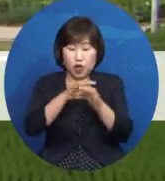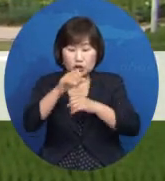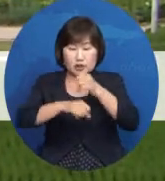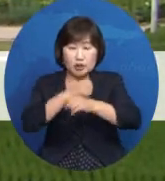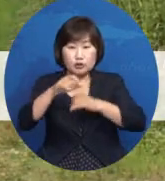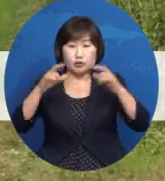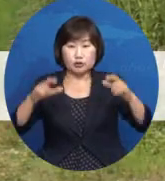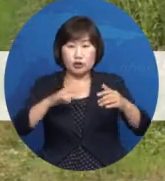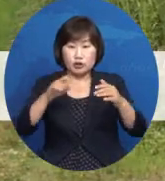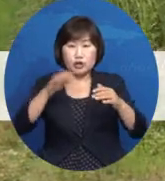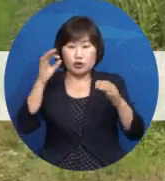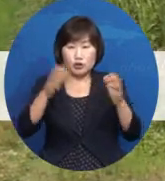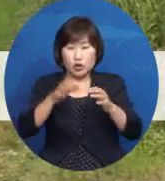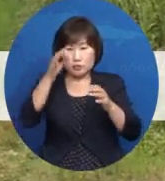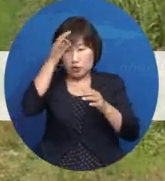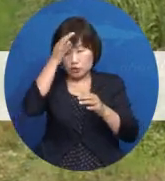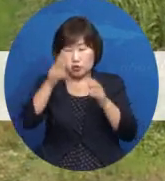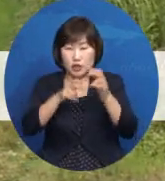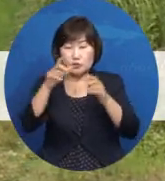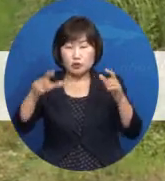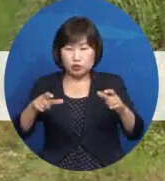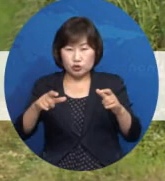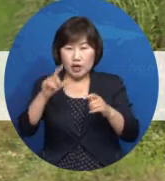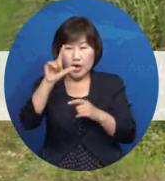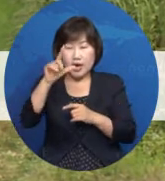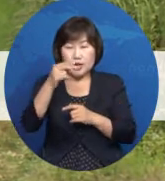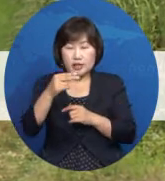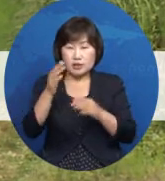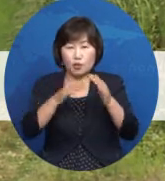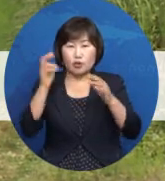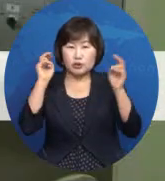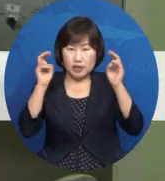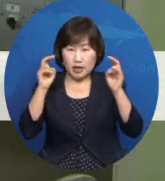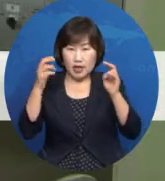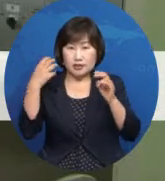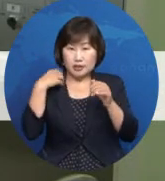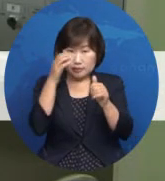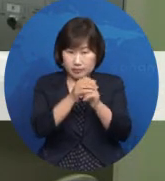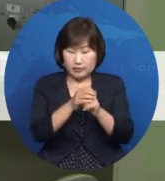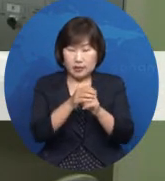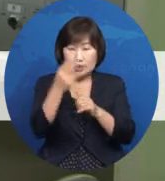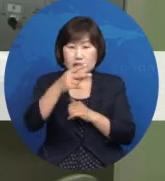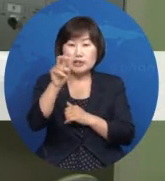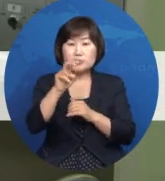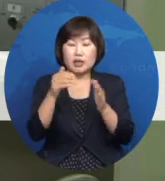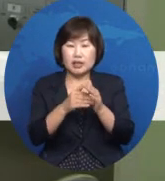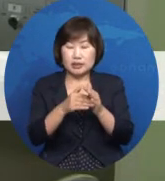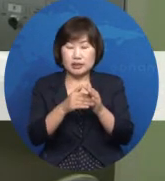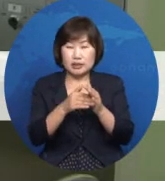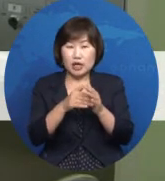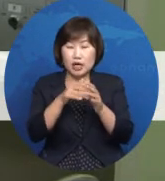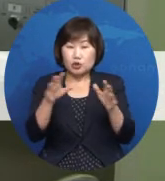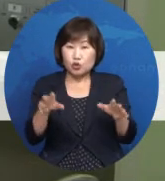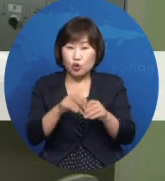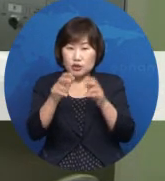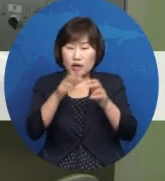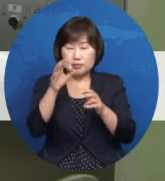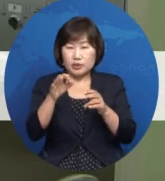경제자유구역 내 포항 융합기술산업지구는 LH공사가 시행자로 지정돼 2020년까지 총